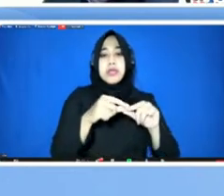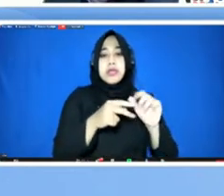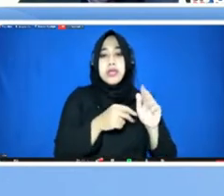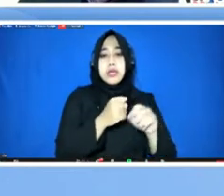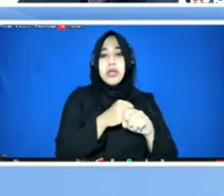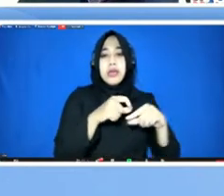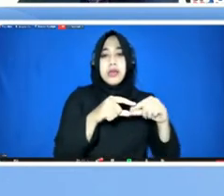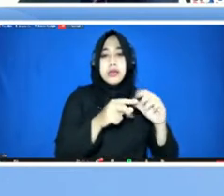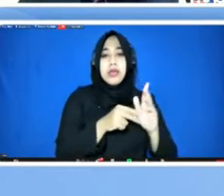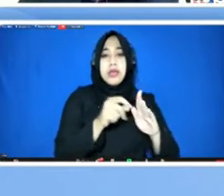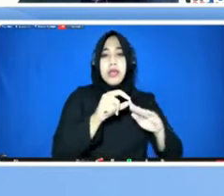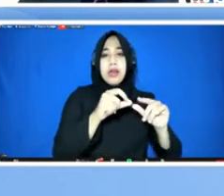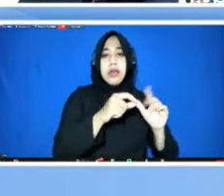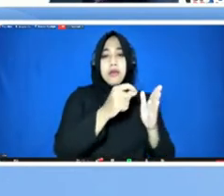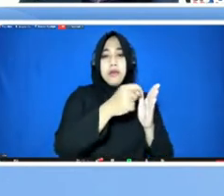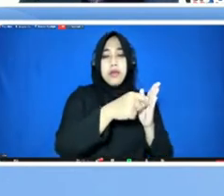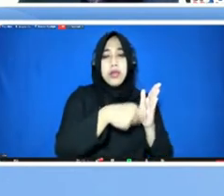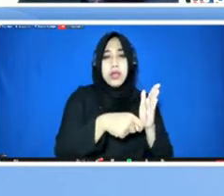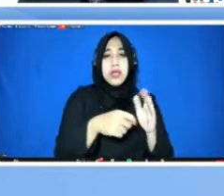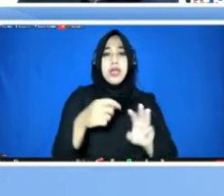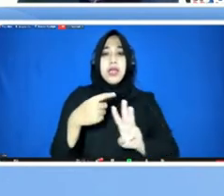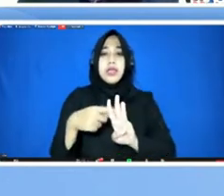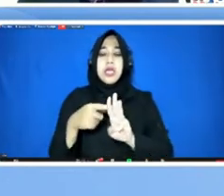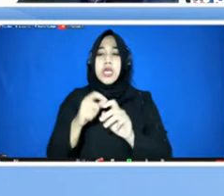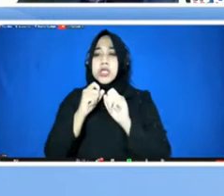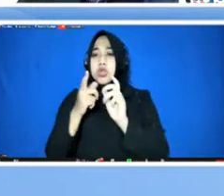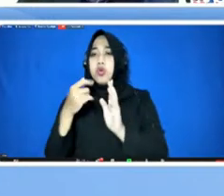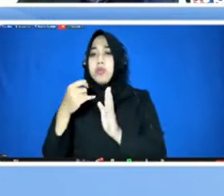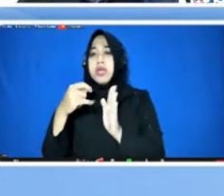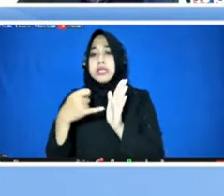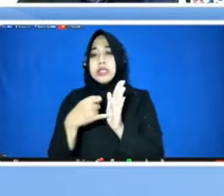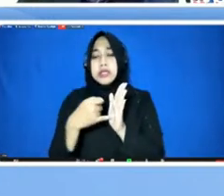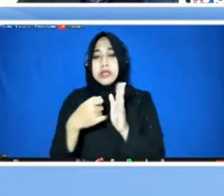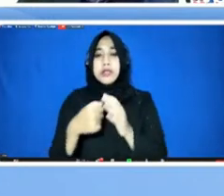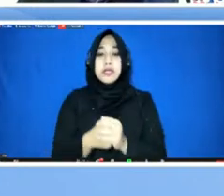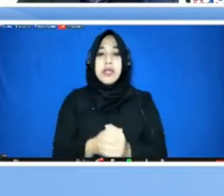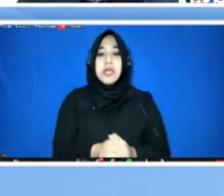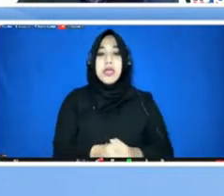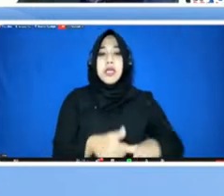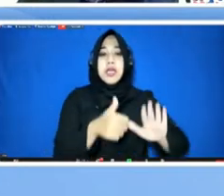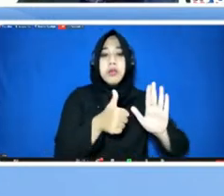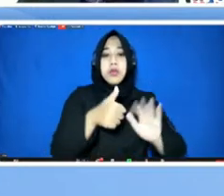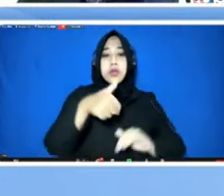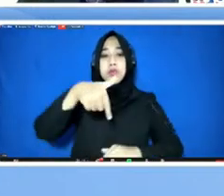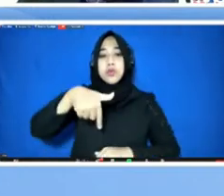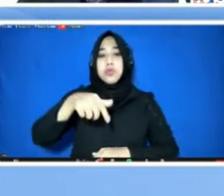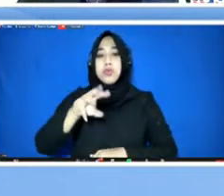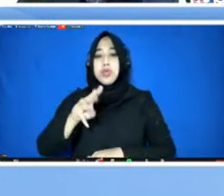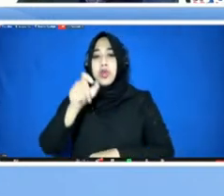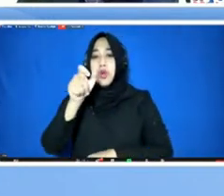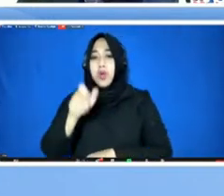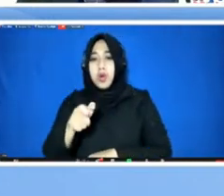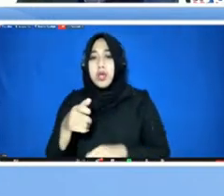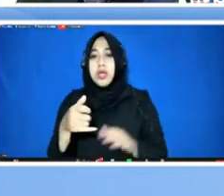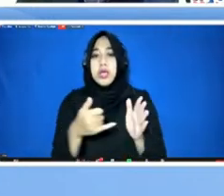dan 3 jawaban isi. Yang mana dari 673 orang responden ini terdiri dari